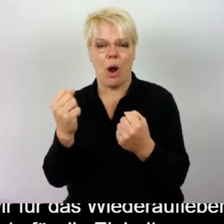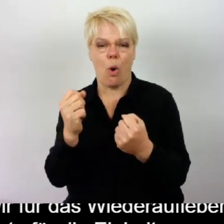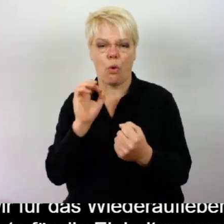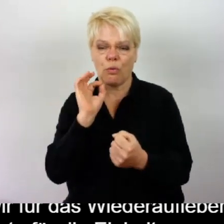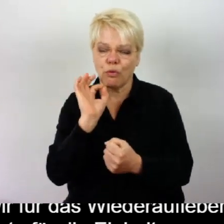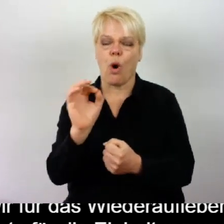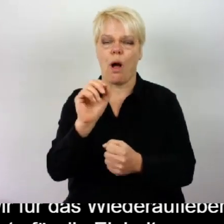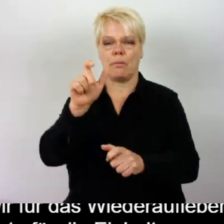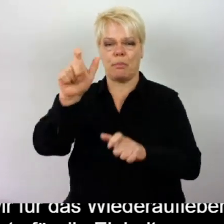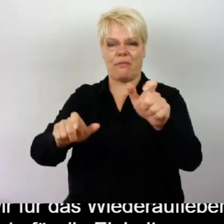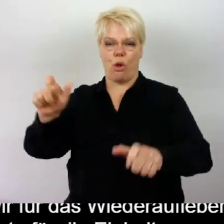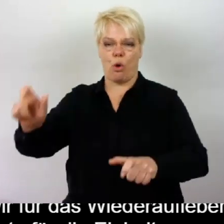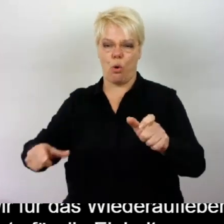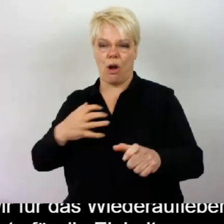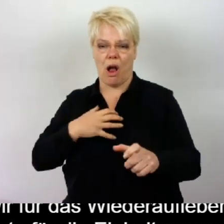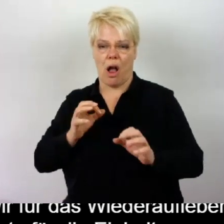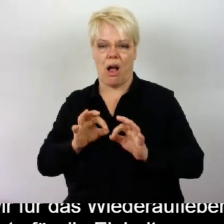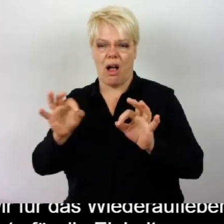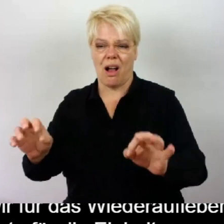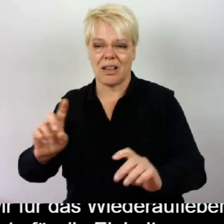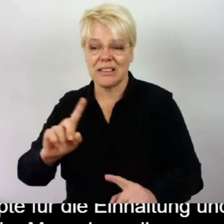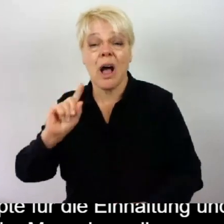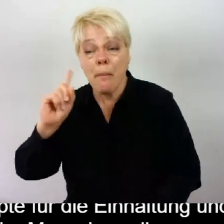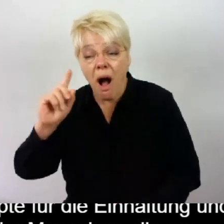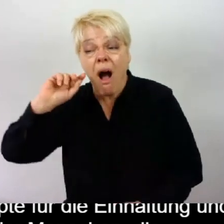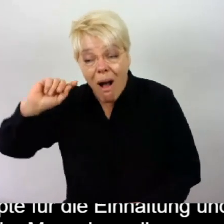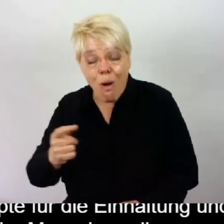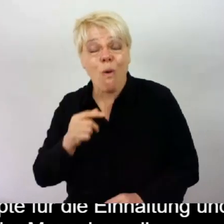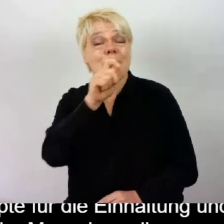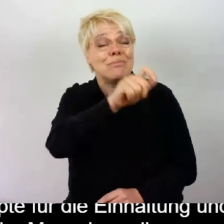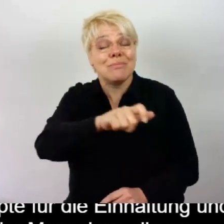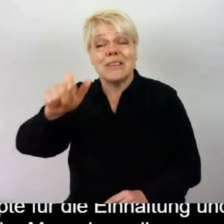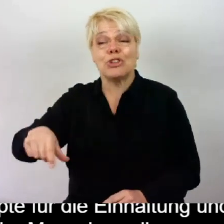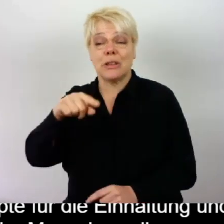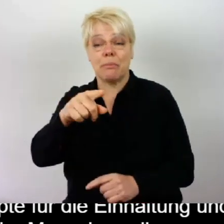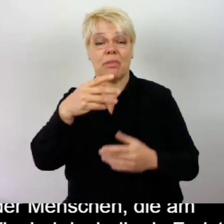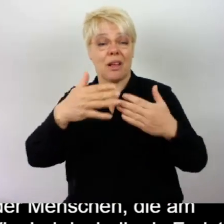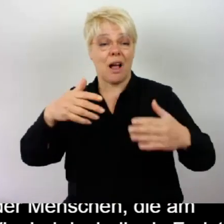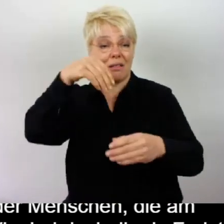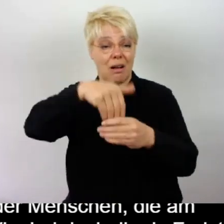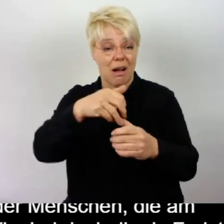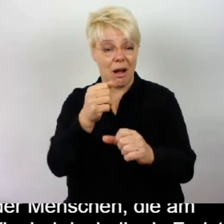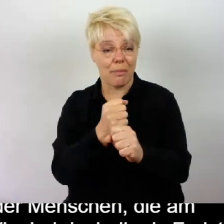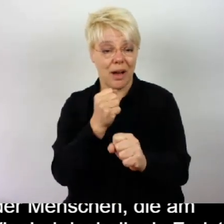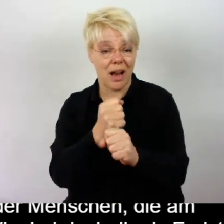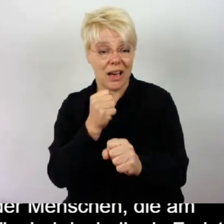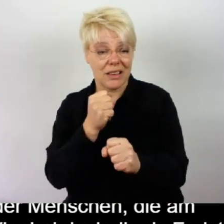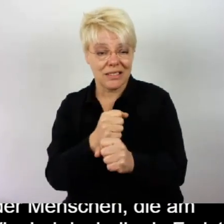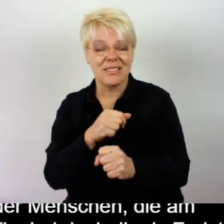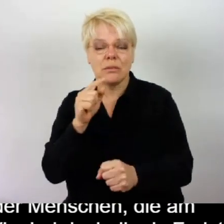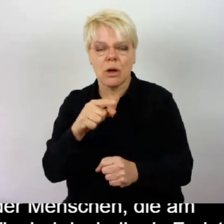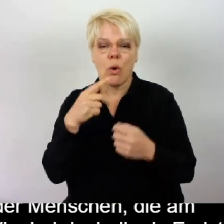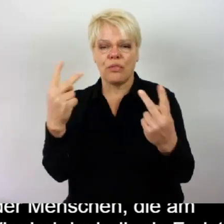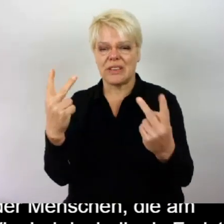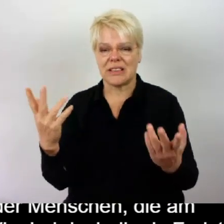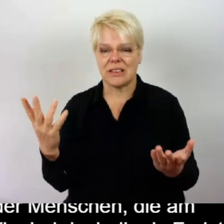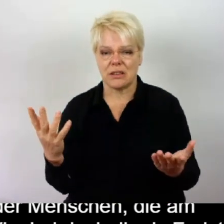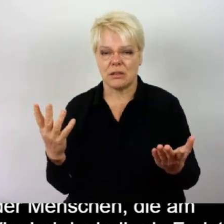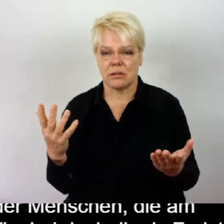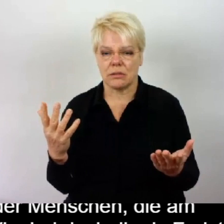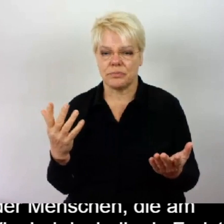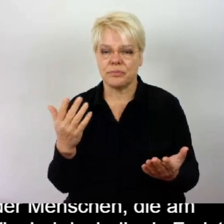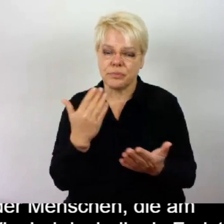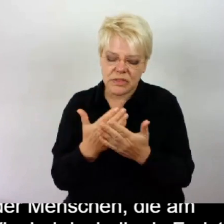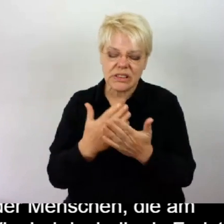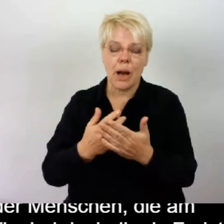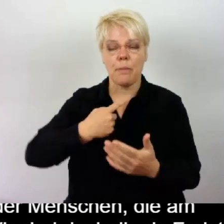Programmen aufgelegt. Und ich darf noch mal hinweisen auf das Programm für die Künstlerinnen und Künstler ohne eigene Betriebsstätte,